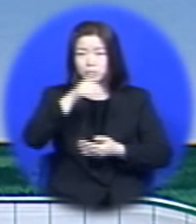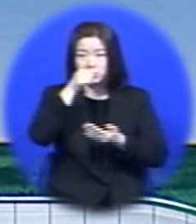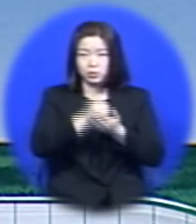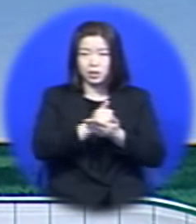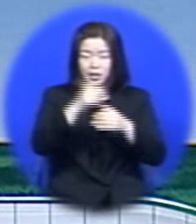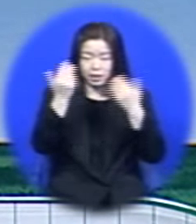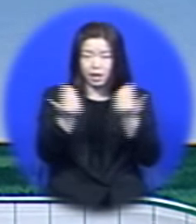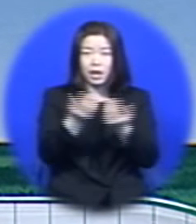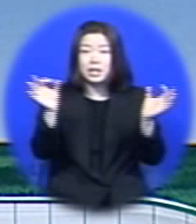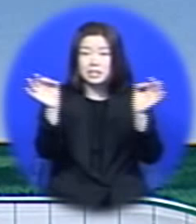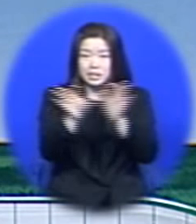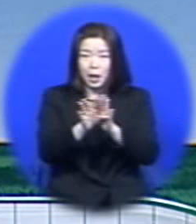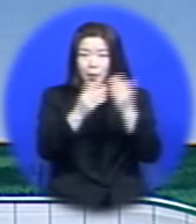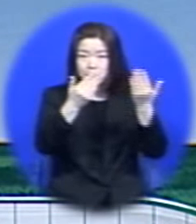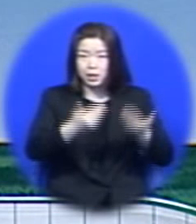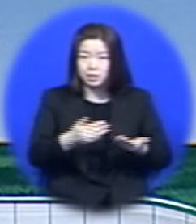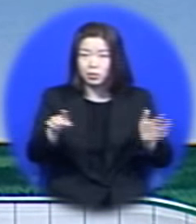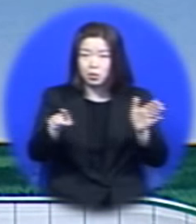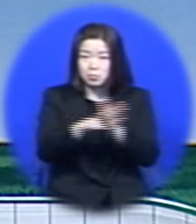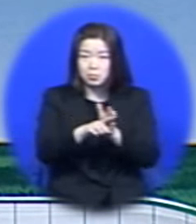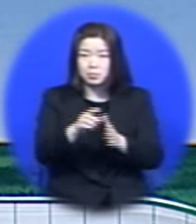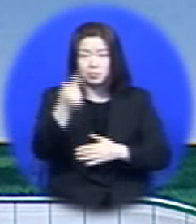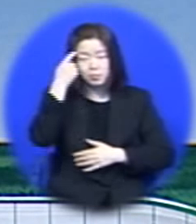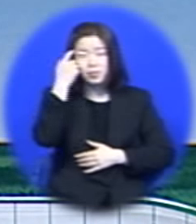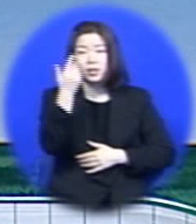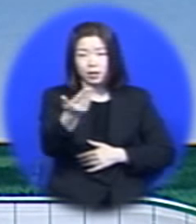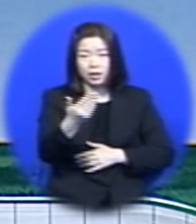사함받았음을 그 믿어지십니까?